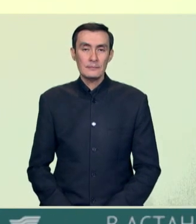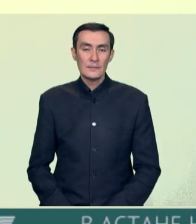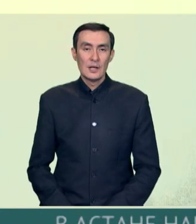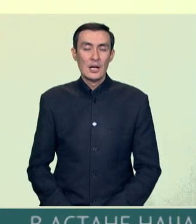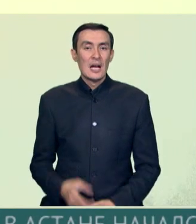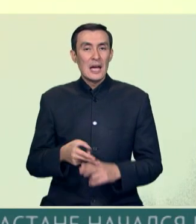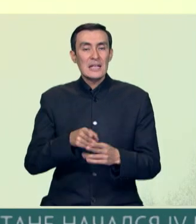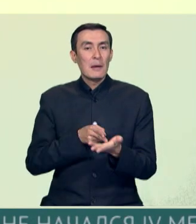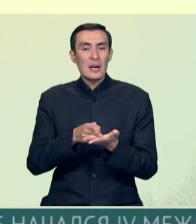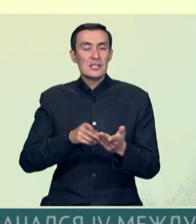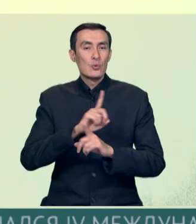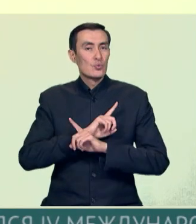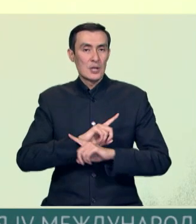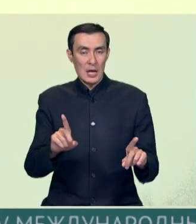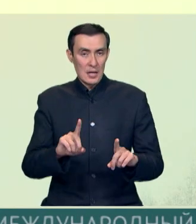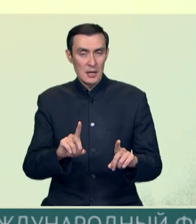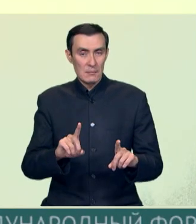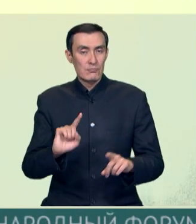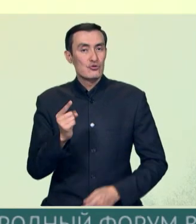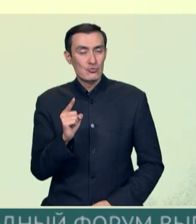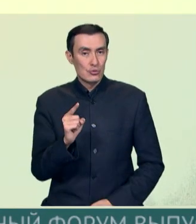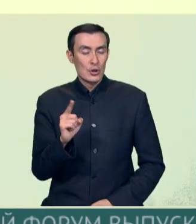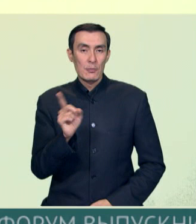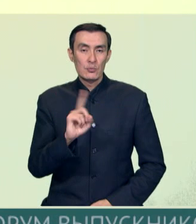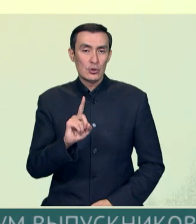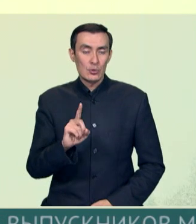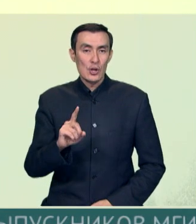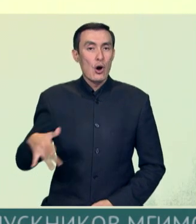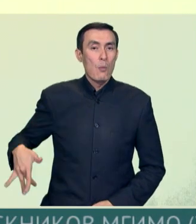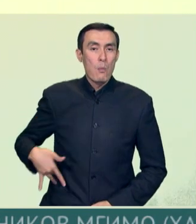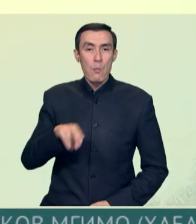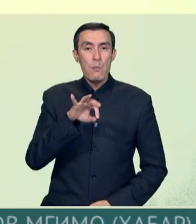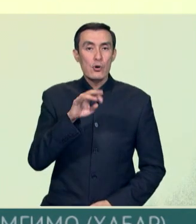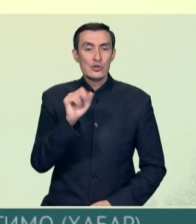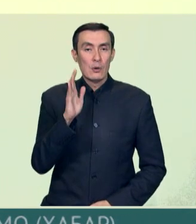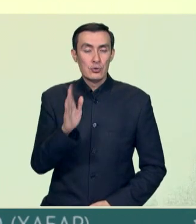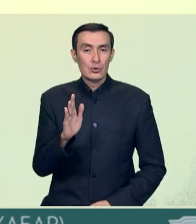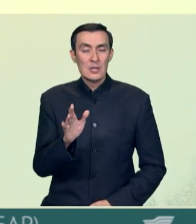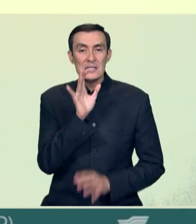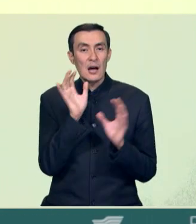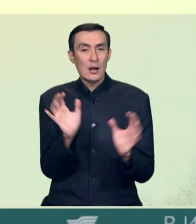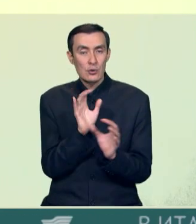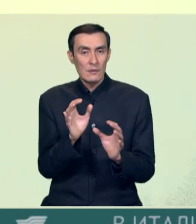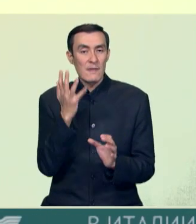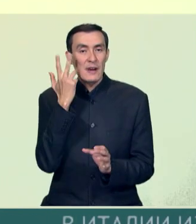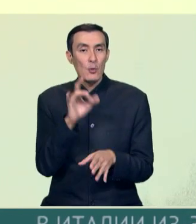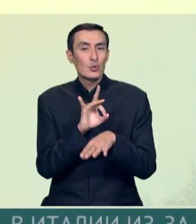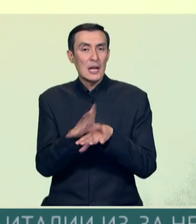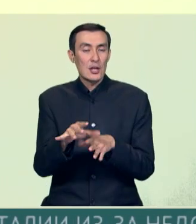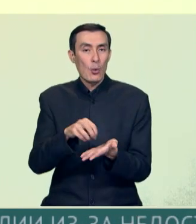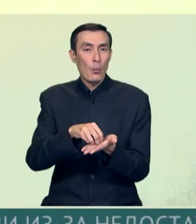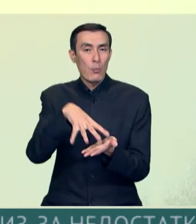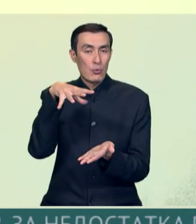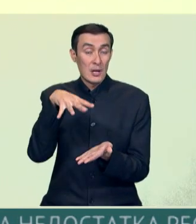Уникальность этой операции состоит в том, что орган будет сохранен при удалении опухоли. А такие операции здесь